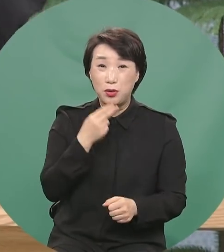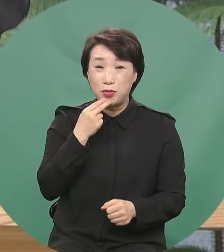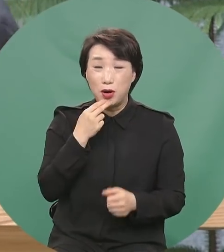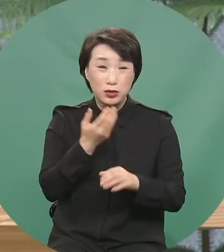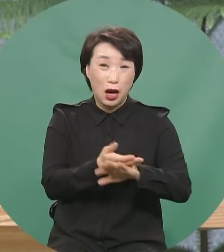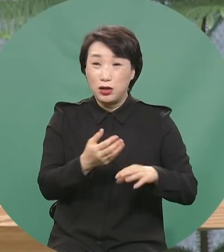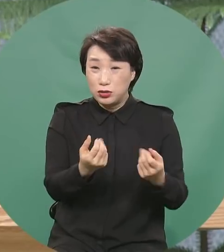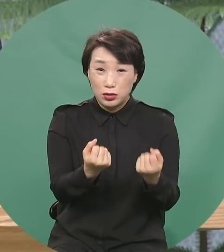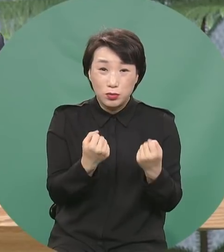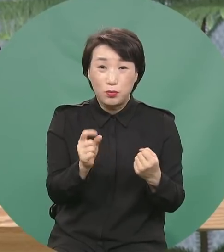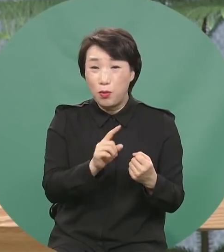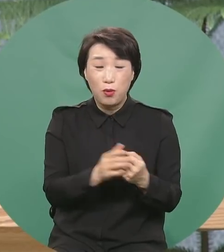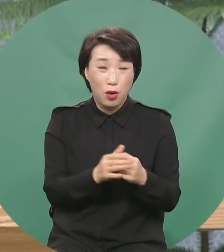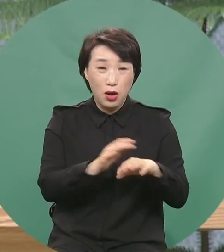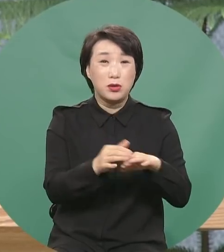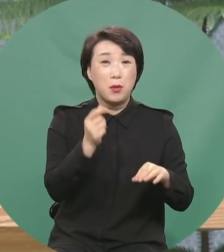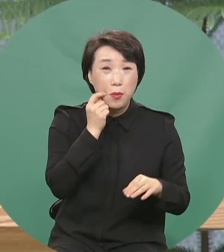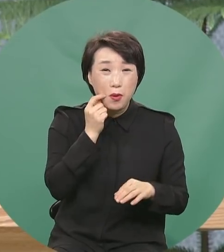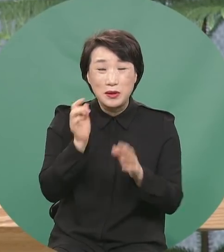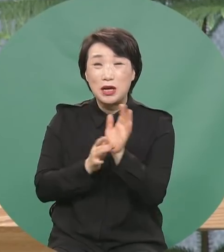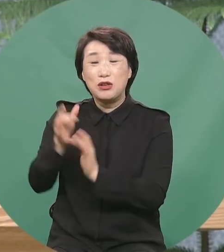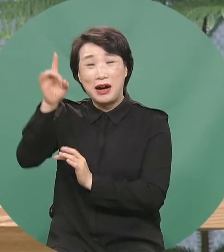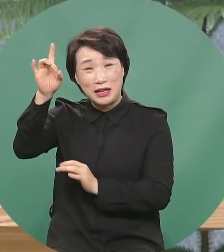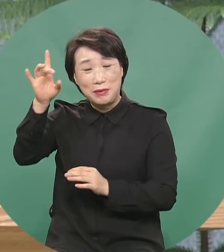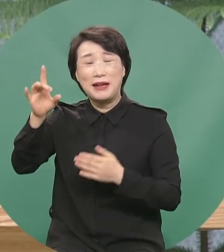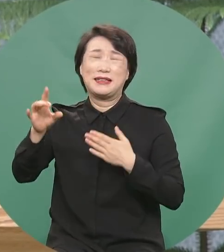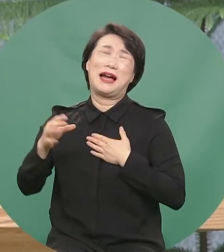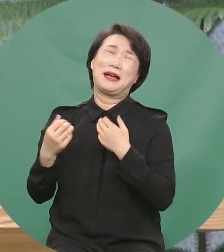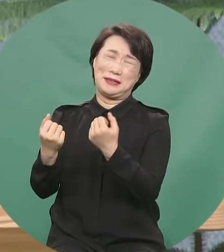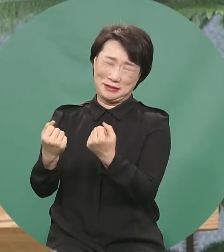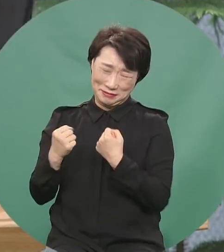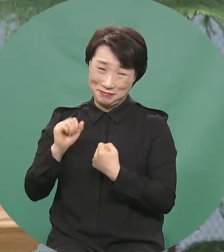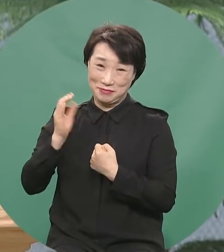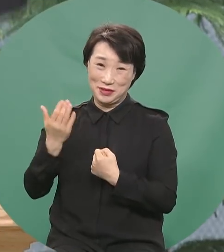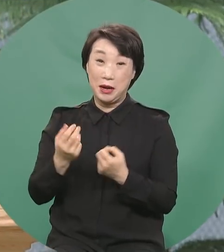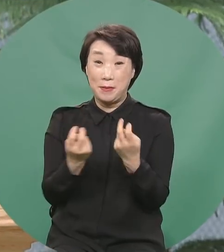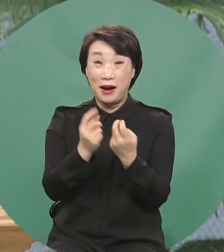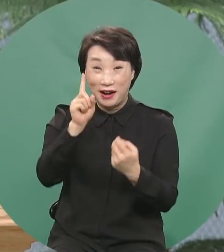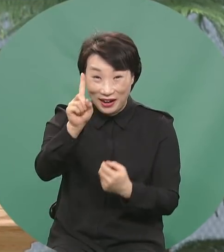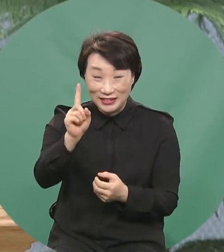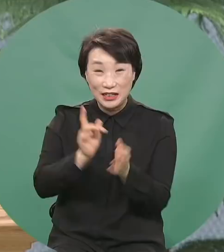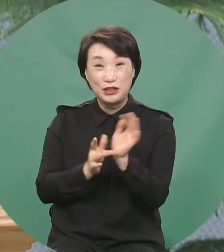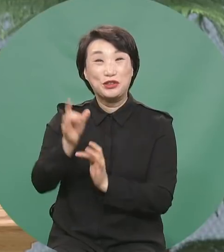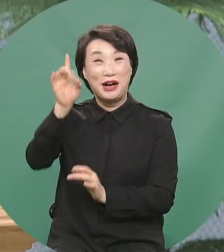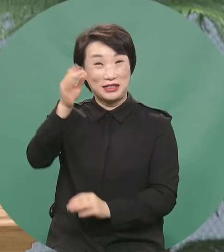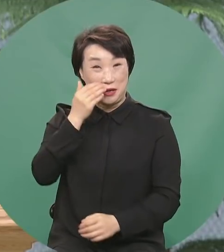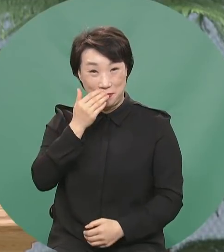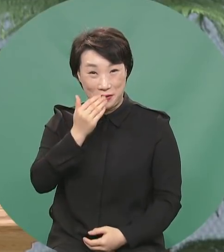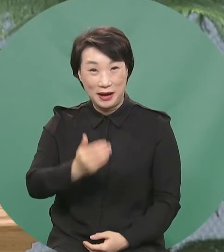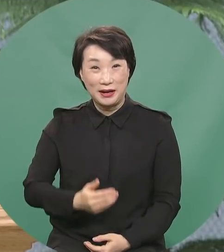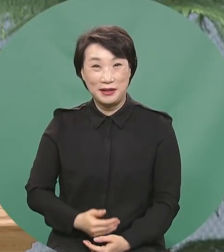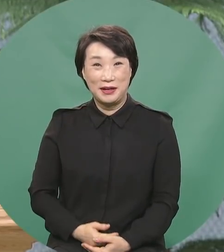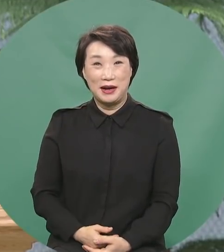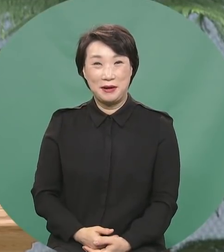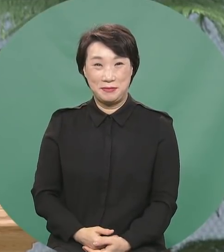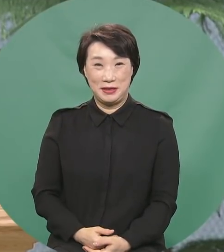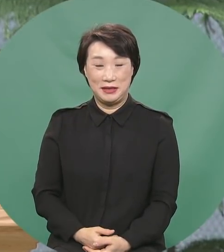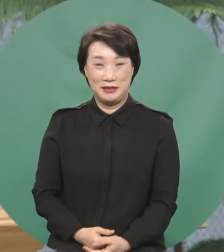힘으로 할 수 없습니다. 예수만이 나의 힘입니다. 방법은 예수밖에 없습니다.